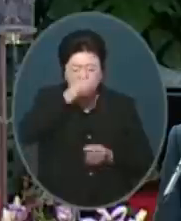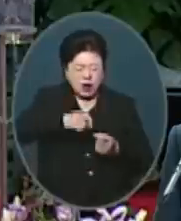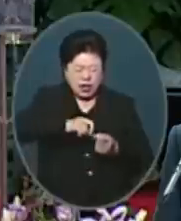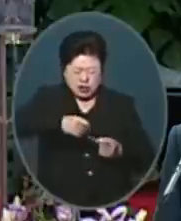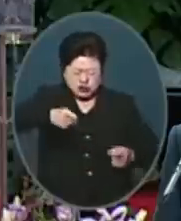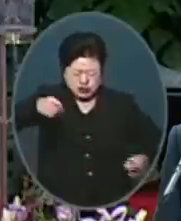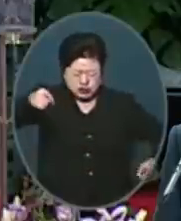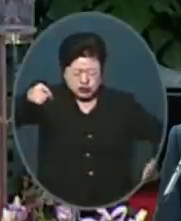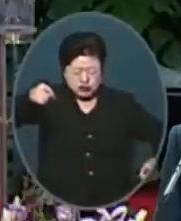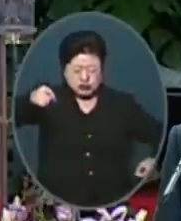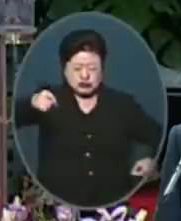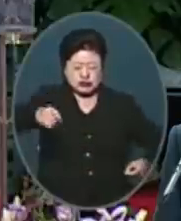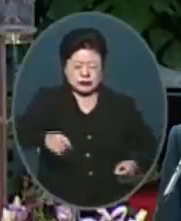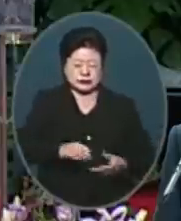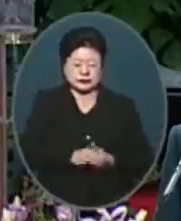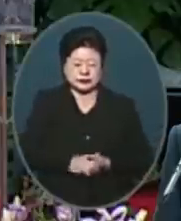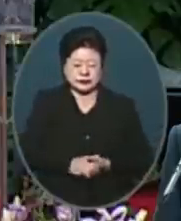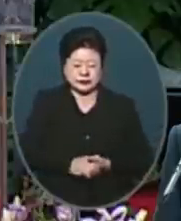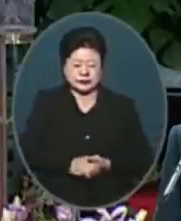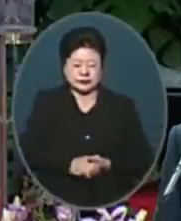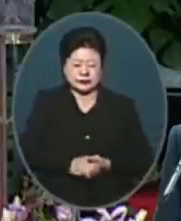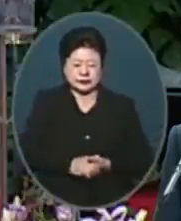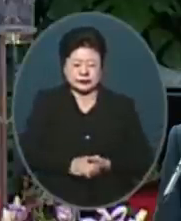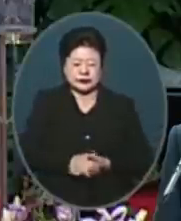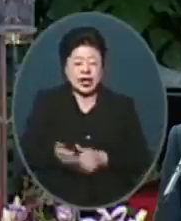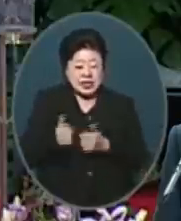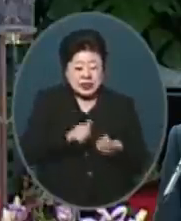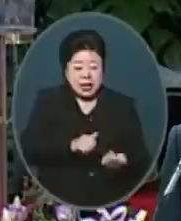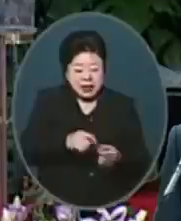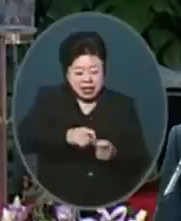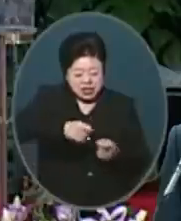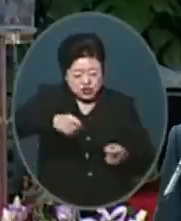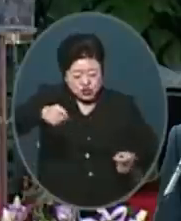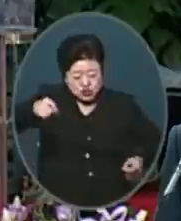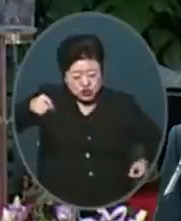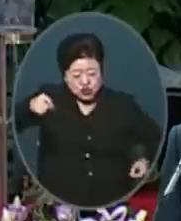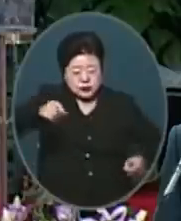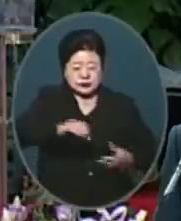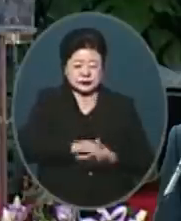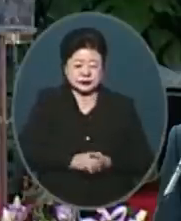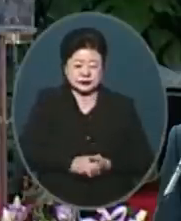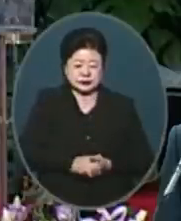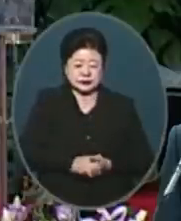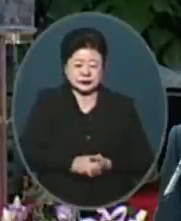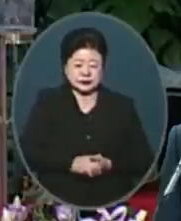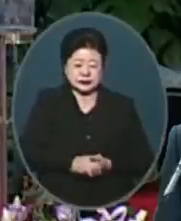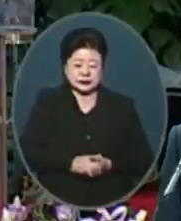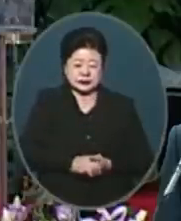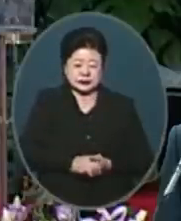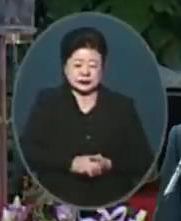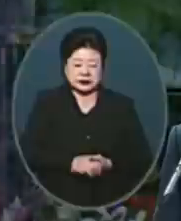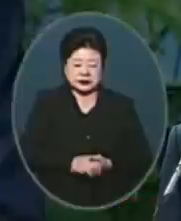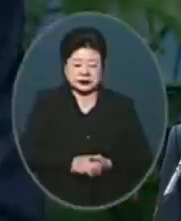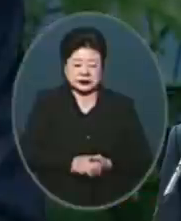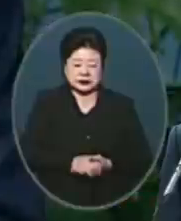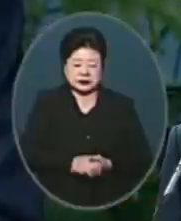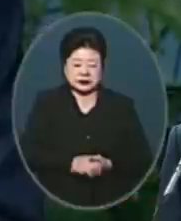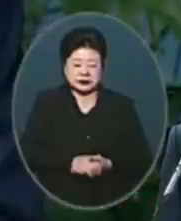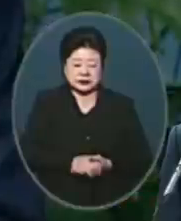탯줄, 저주의 탯줄, 사망의 탯줄입니다.